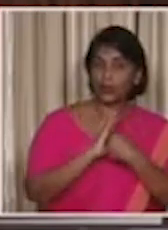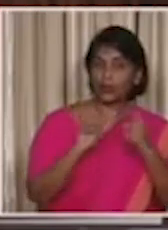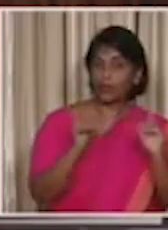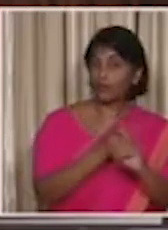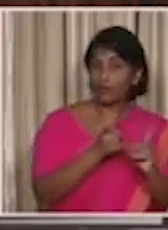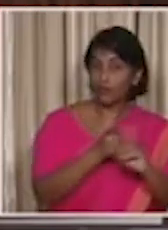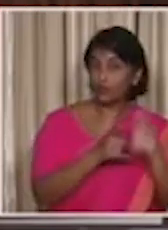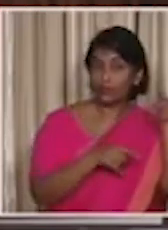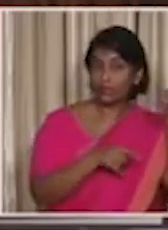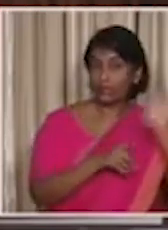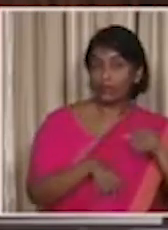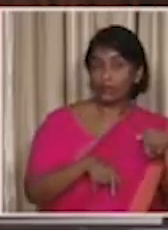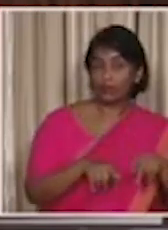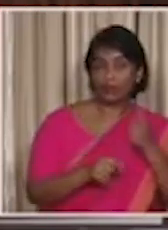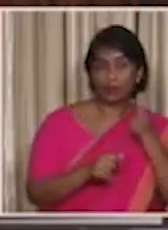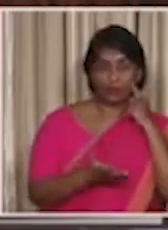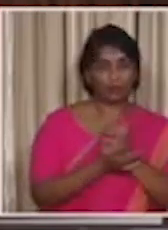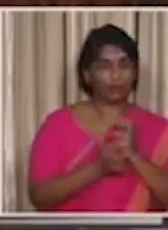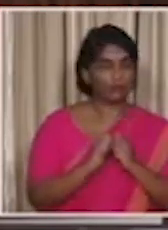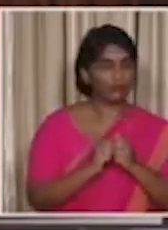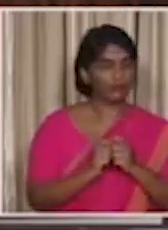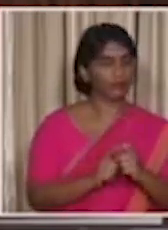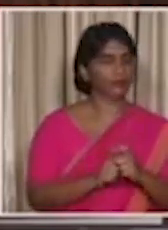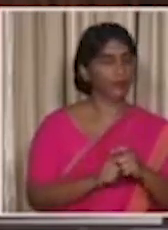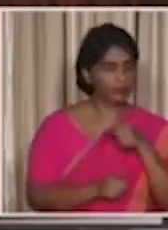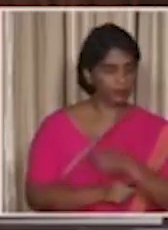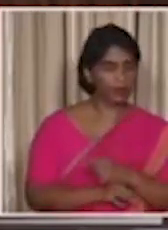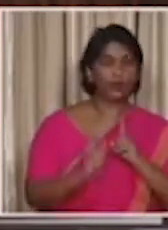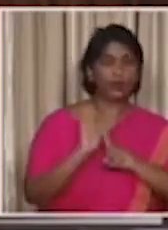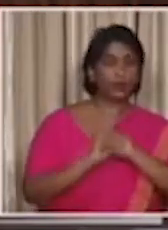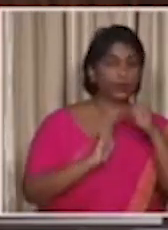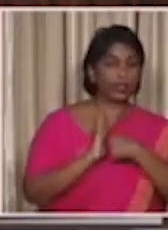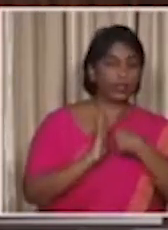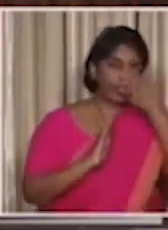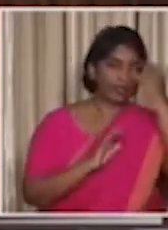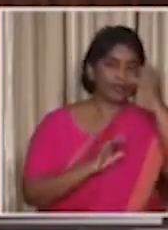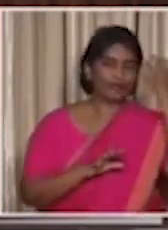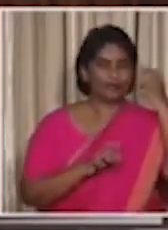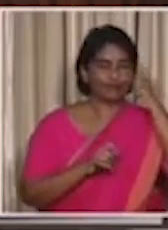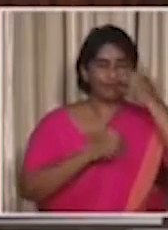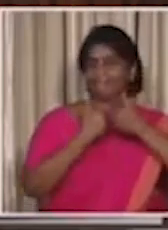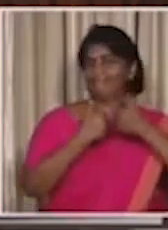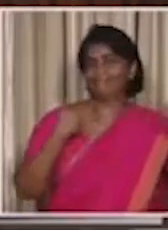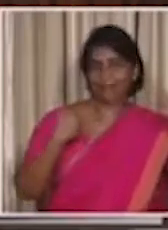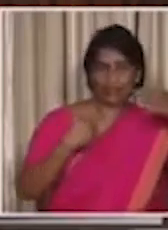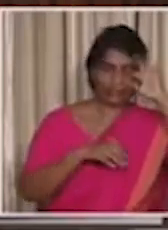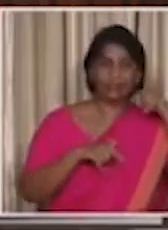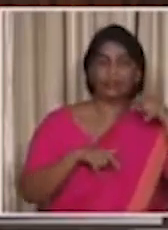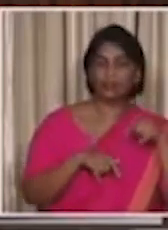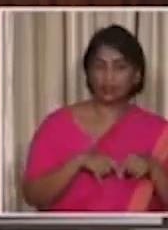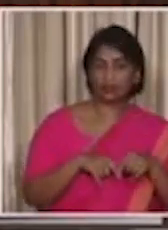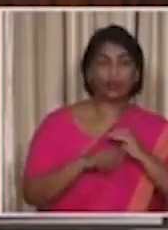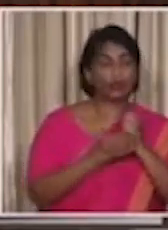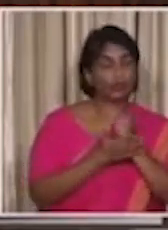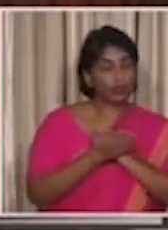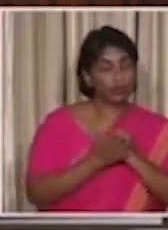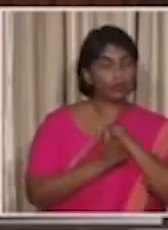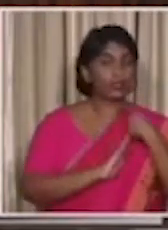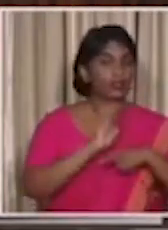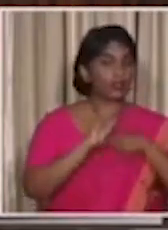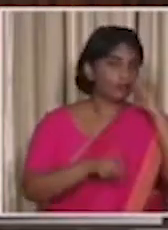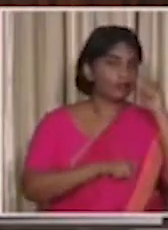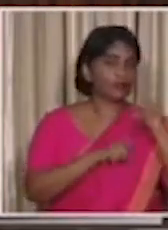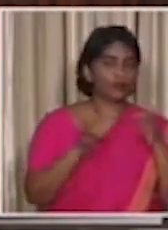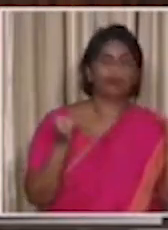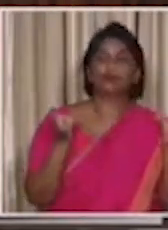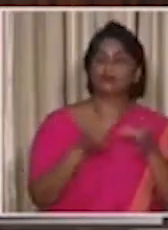වඩා තීරණාත්මකක්. උතුරු නැගෙනහිර ගැටුමේදී ජන වර්ග බෙදුණා. ඒත් මේ යුද්ධයේදී සියලු ශ්‍රී ලාංකිකයන්